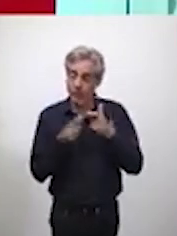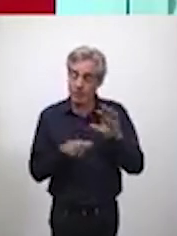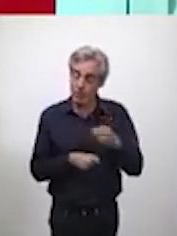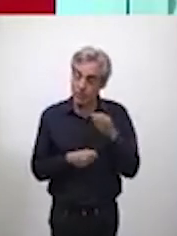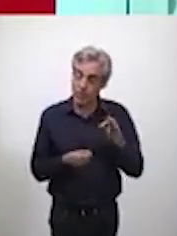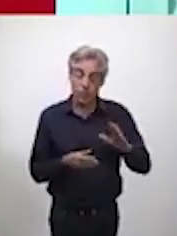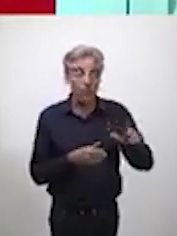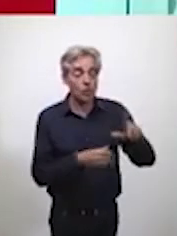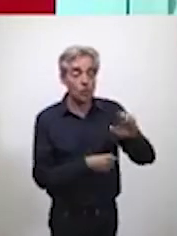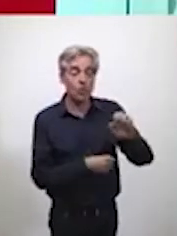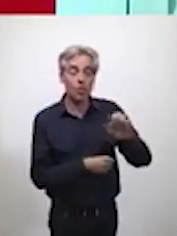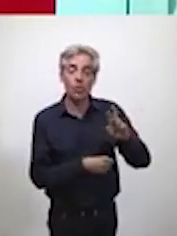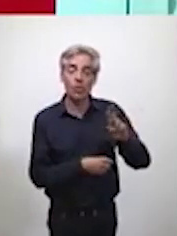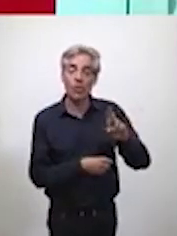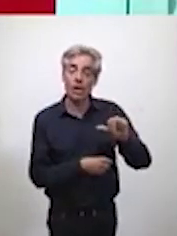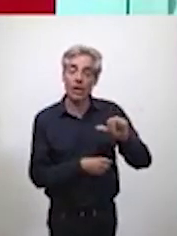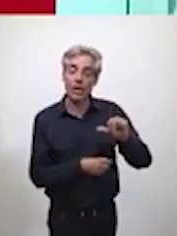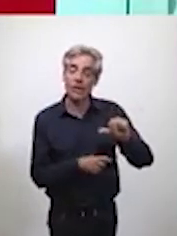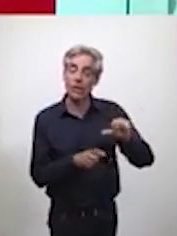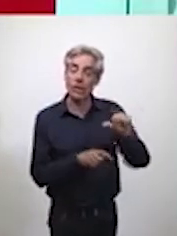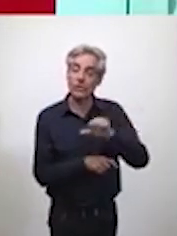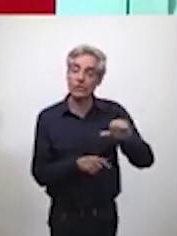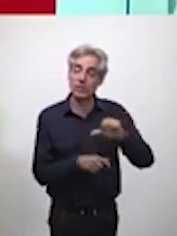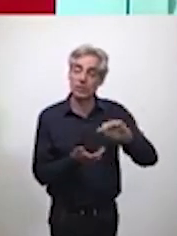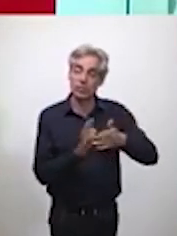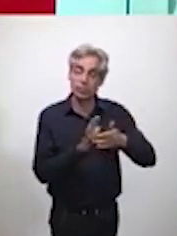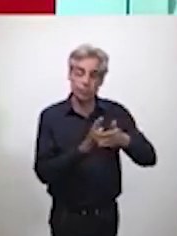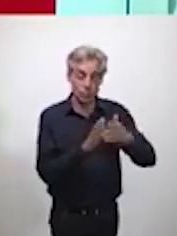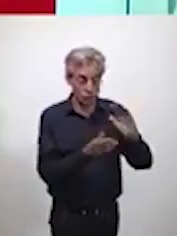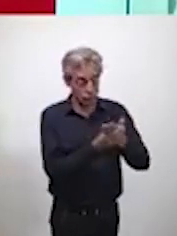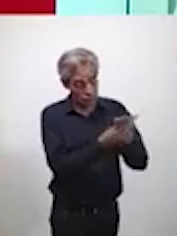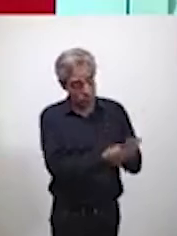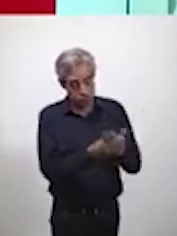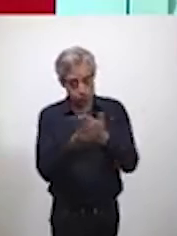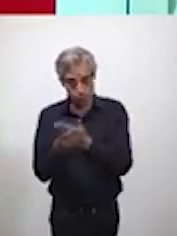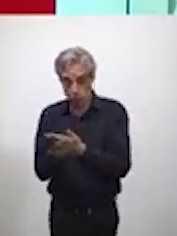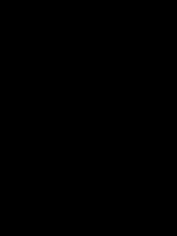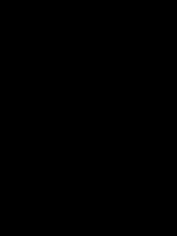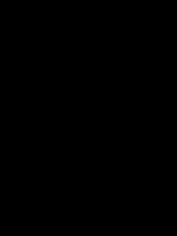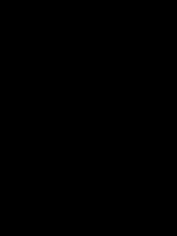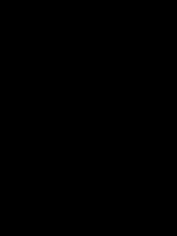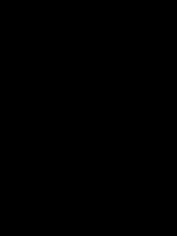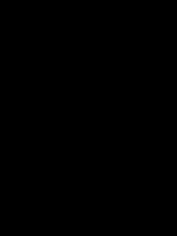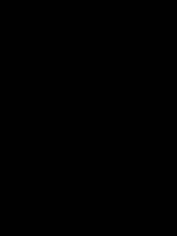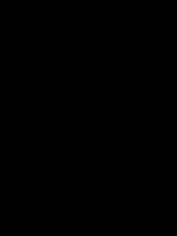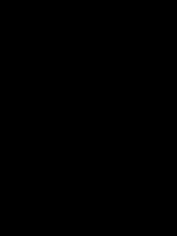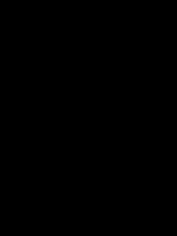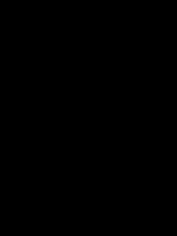à Euratlantique qu'on vous donne tous les documents qui pouvaient vous être communiqués. Moi, je n'avais pas eu cette chance